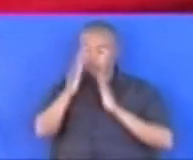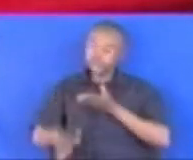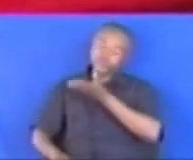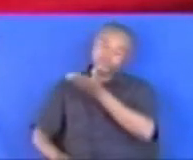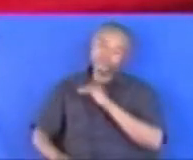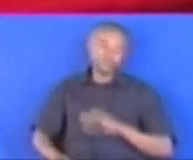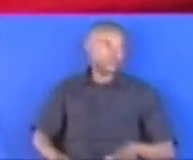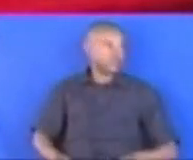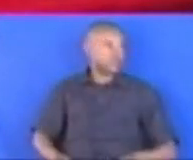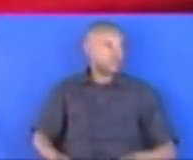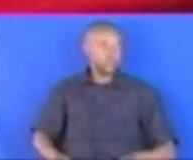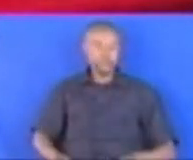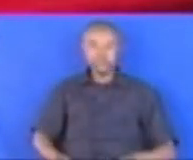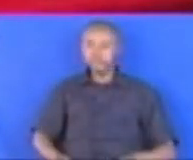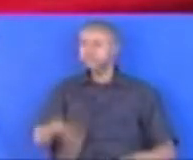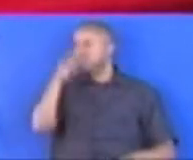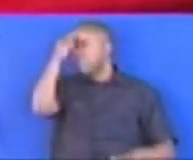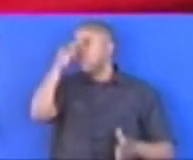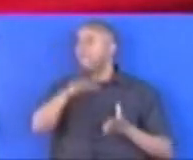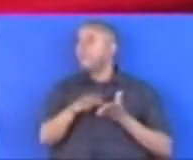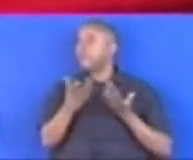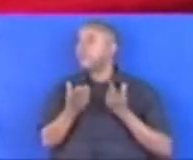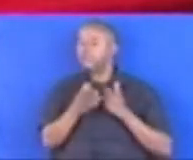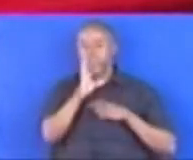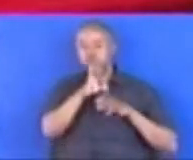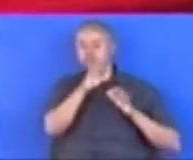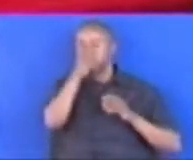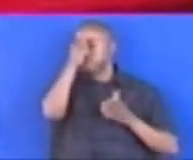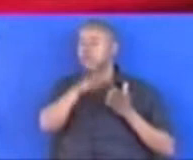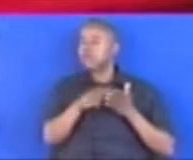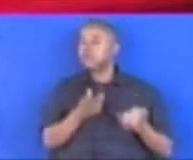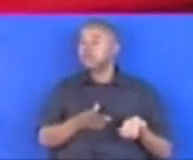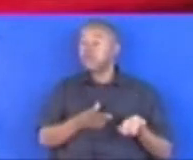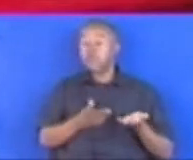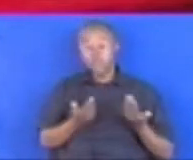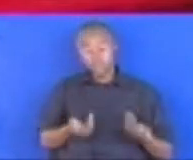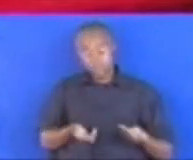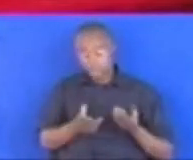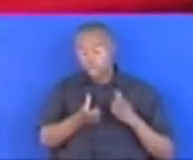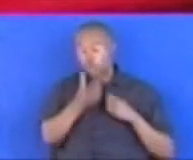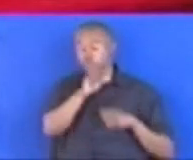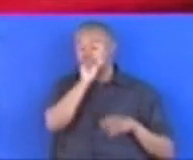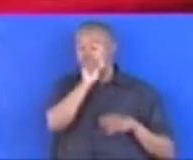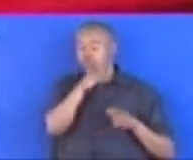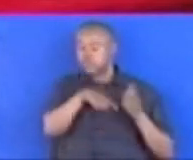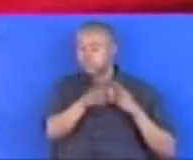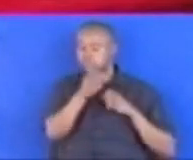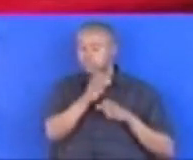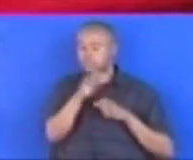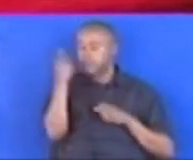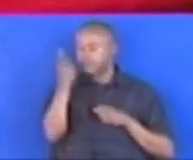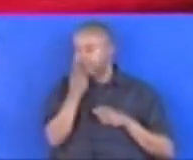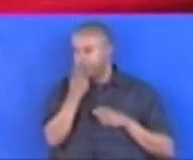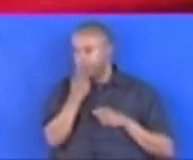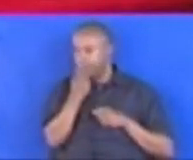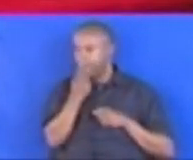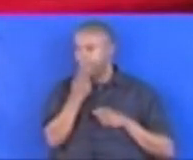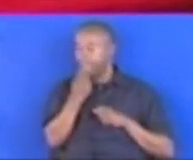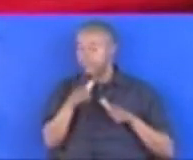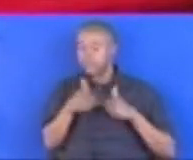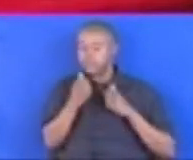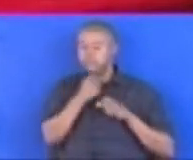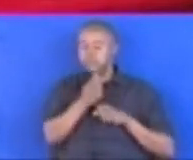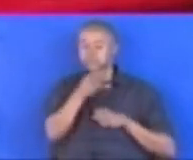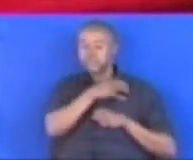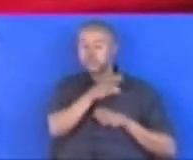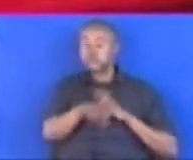Spika, tafsiri tunayoipata katika uchambuzi huu ni kuwa licha ongezeko dogo katika bajeti ya taifa, lakini bajeti